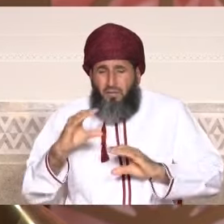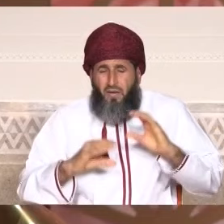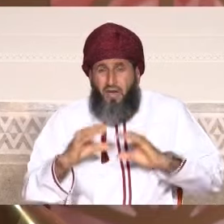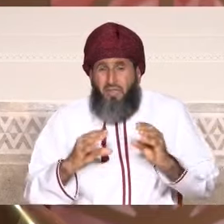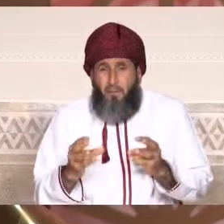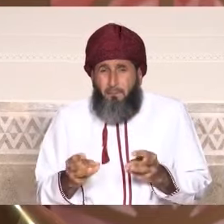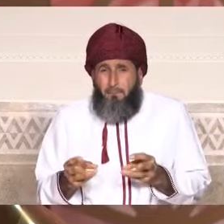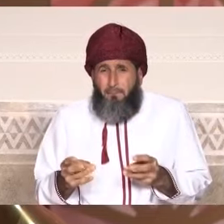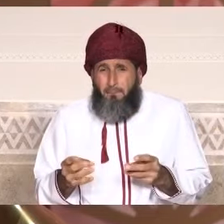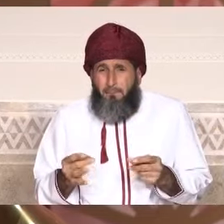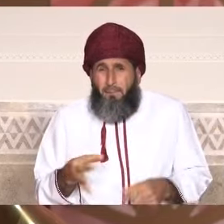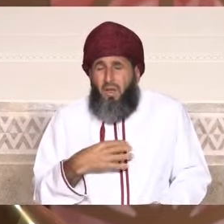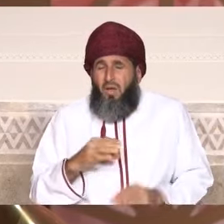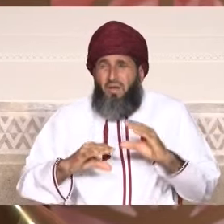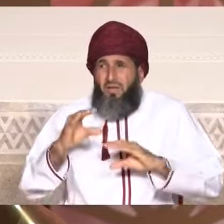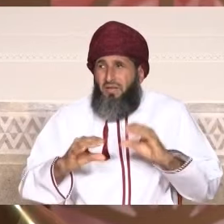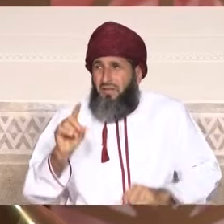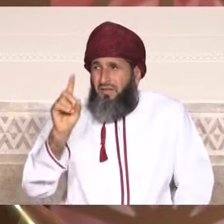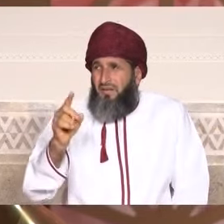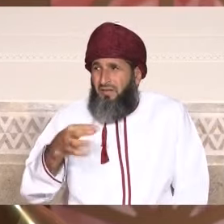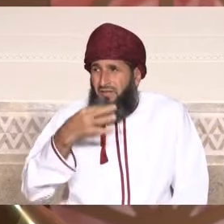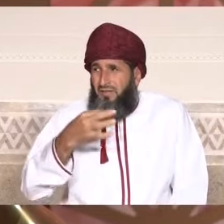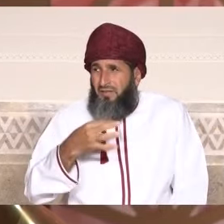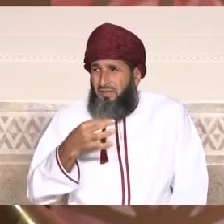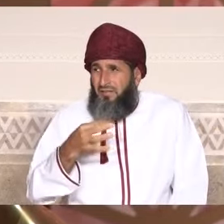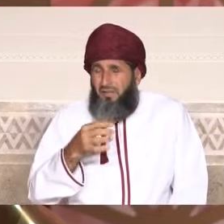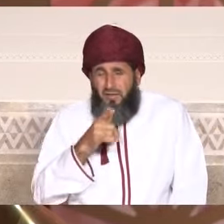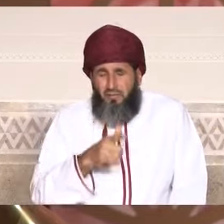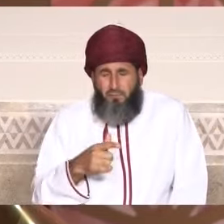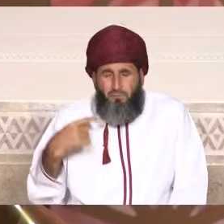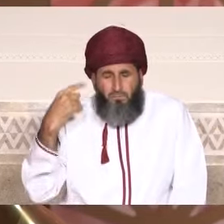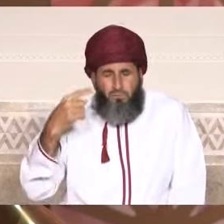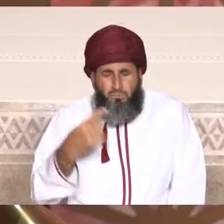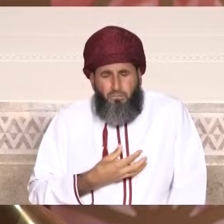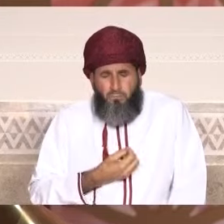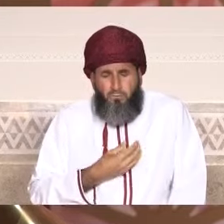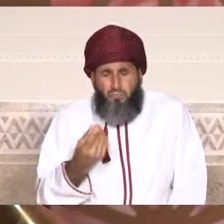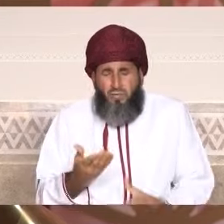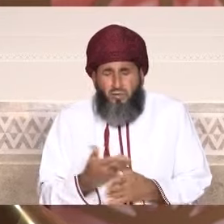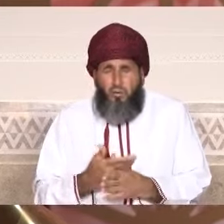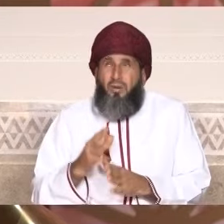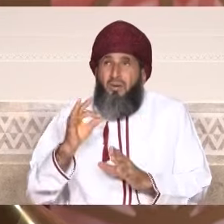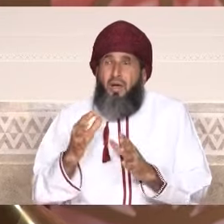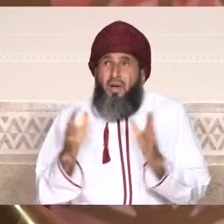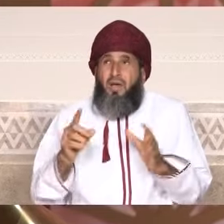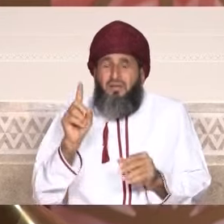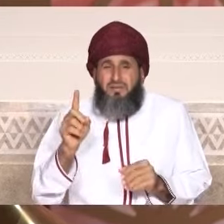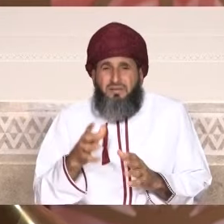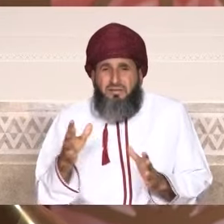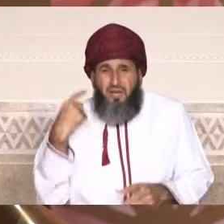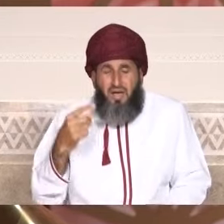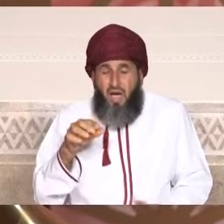ليكيف ذكر الله عز وجل وتعظيمه وإجلاله وما يستحضره من معاني إجلال الله وإجلال مقام